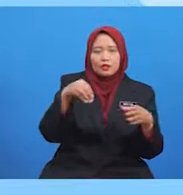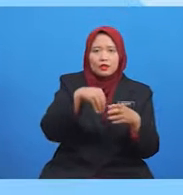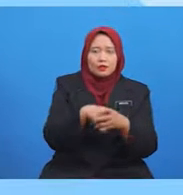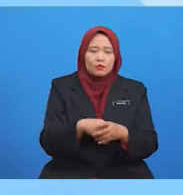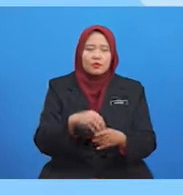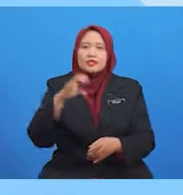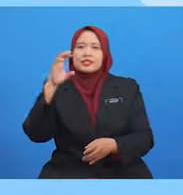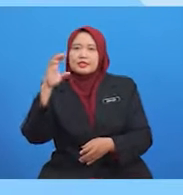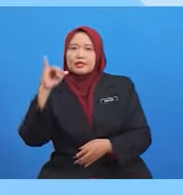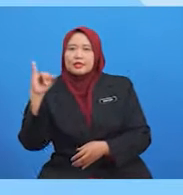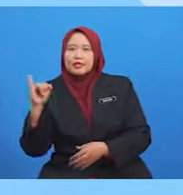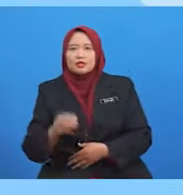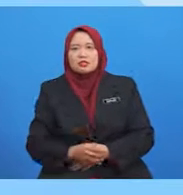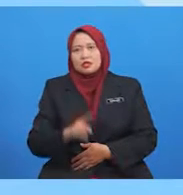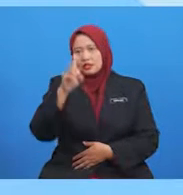Satu Curie ialah